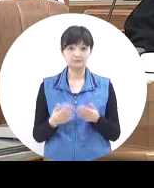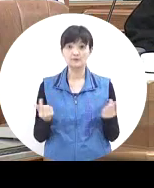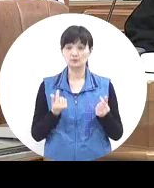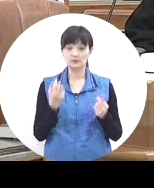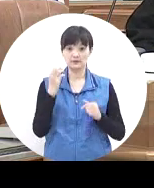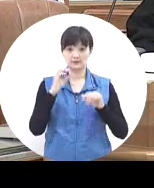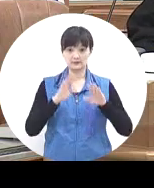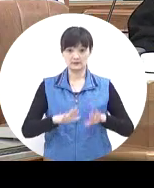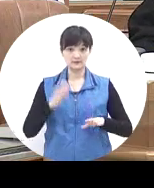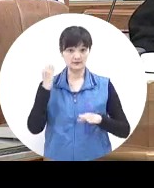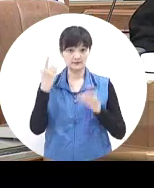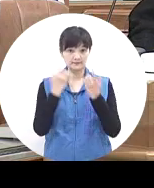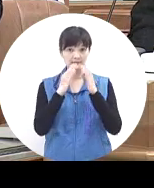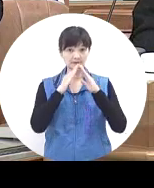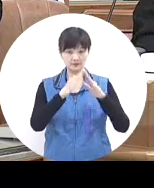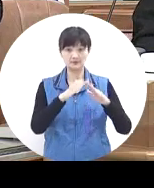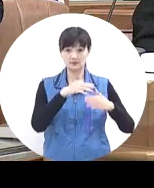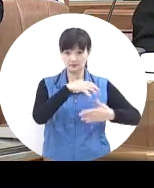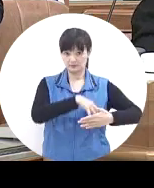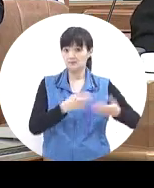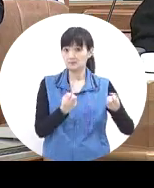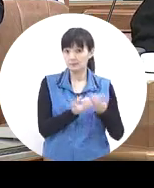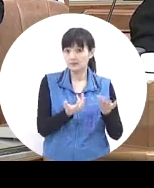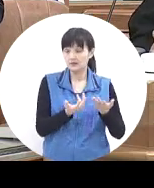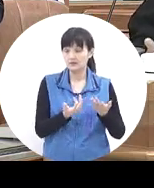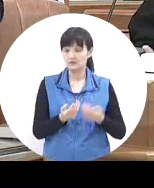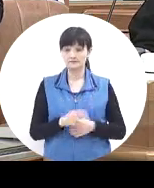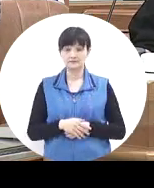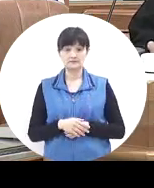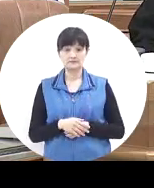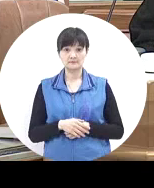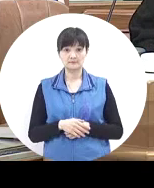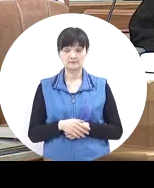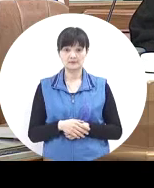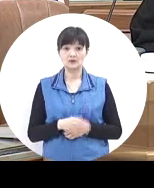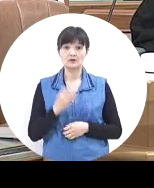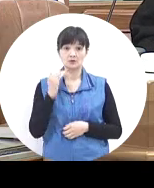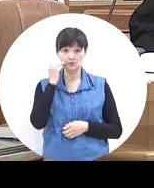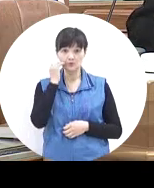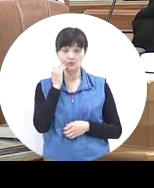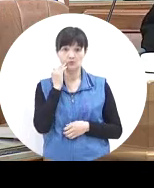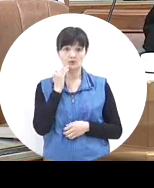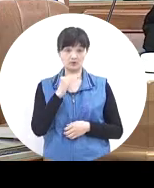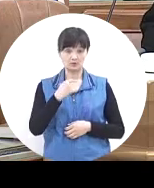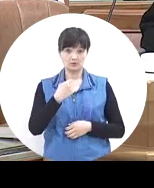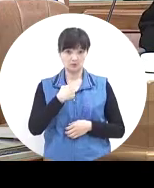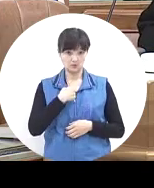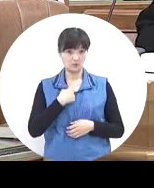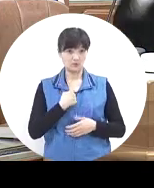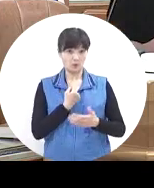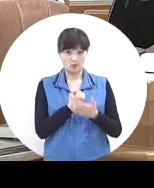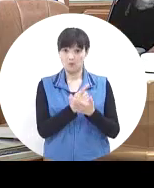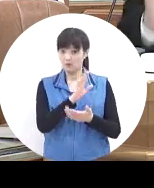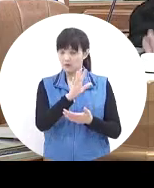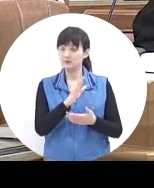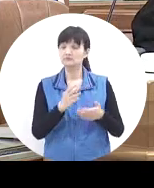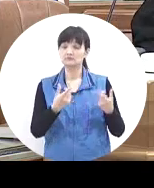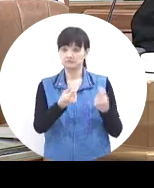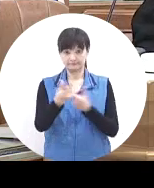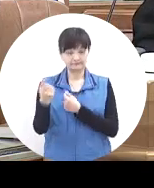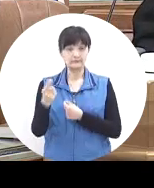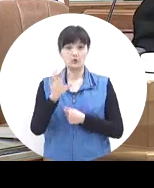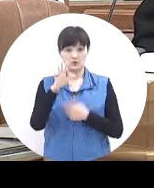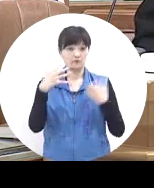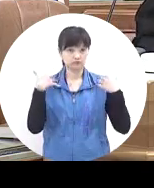北市辖区里面，也许是中央前者，但新北市如果没有扮演好自己的角色，自己也有责任啊。所以每一个都有责任